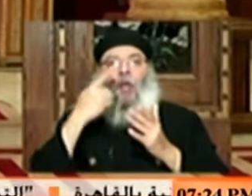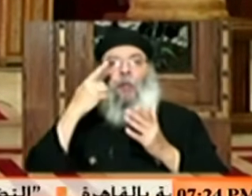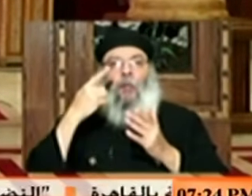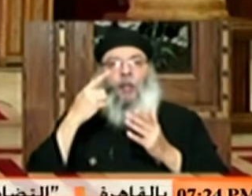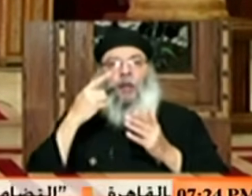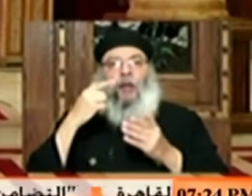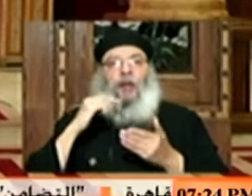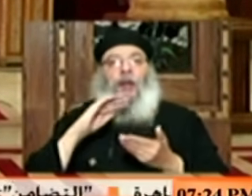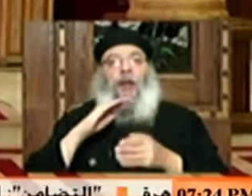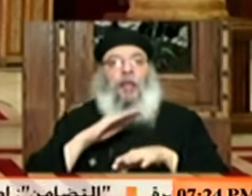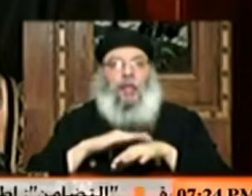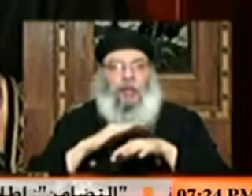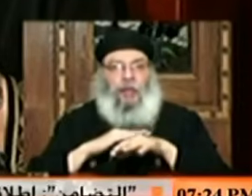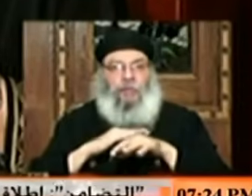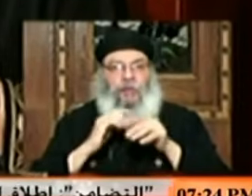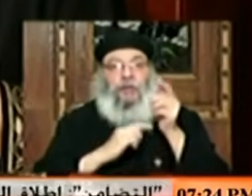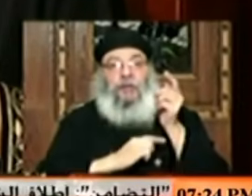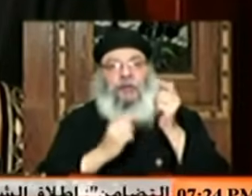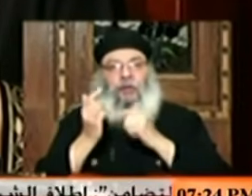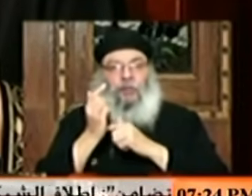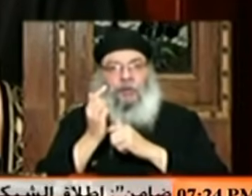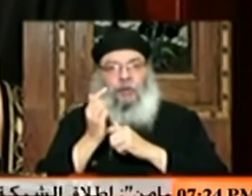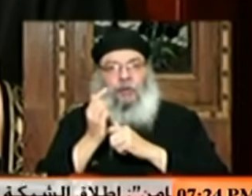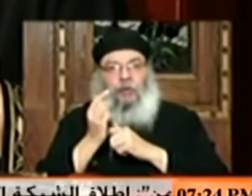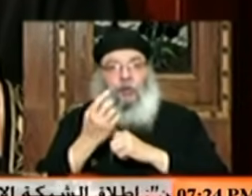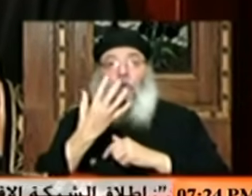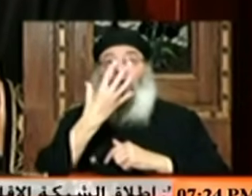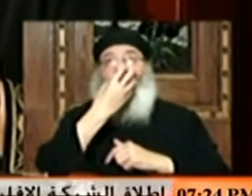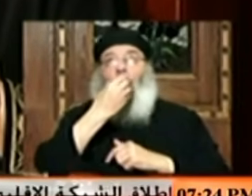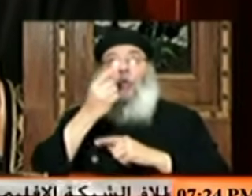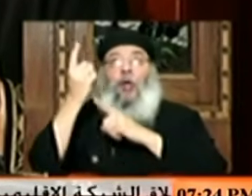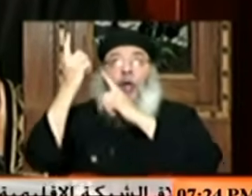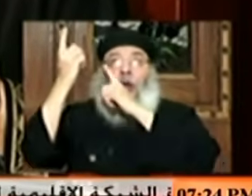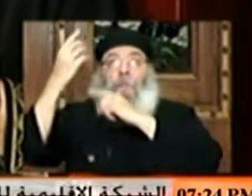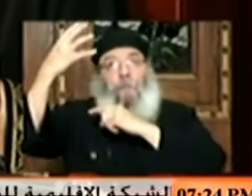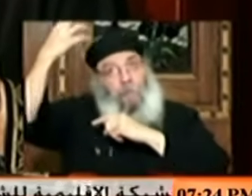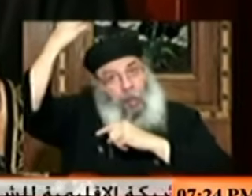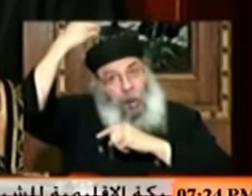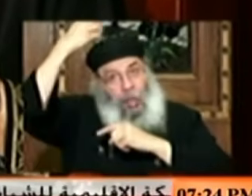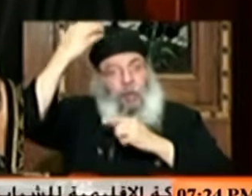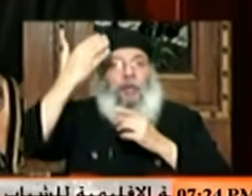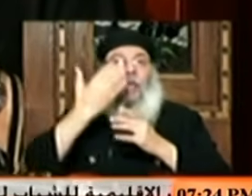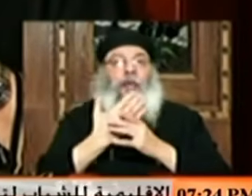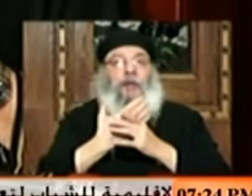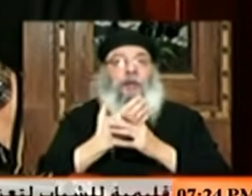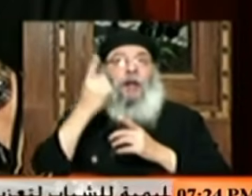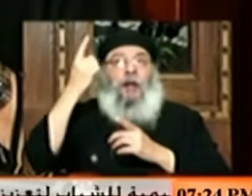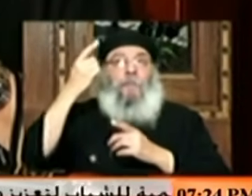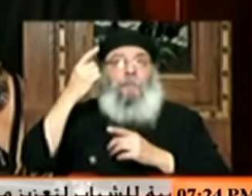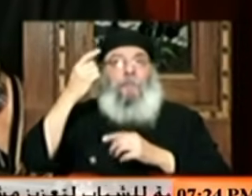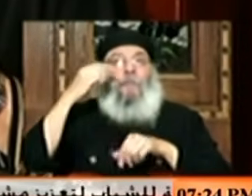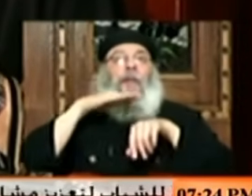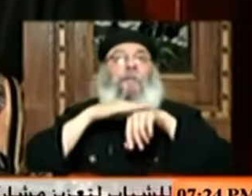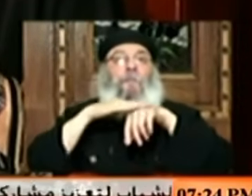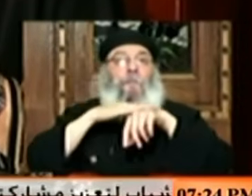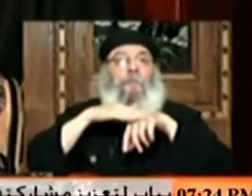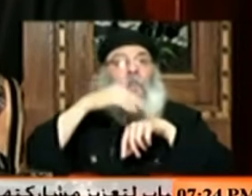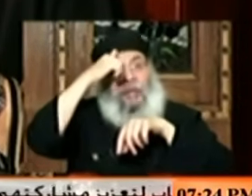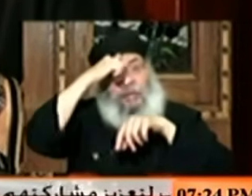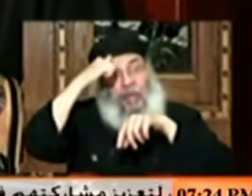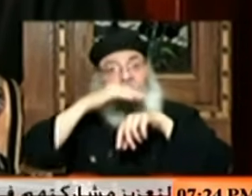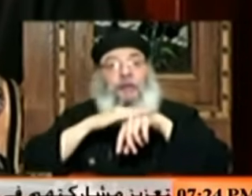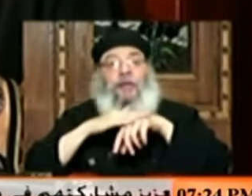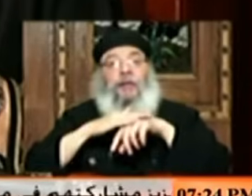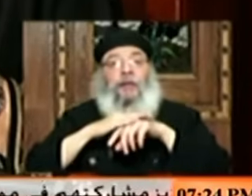المسيح قال كده روح الرب عل روح السيد الرب علي لان الرب مسحني لابشر